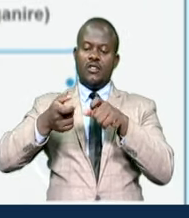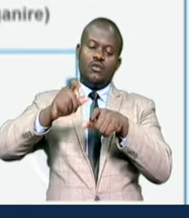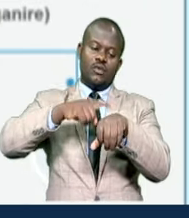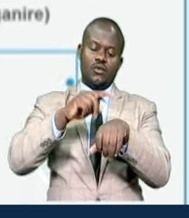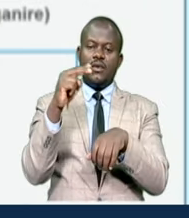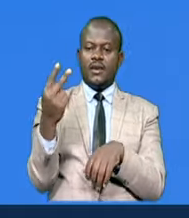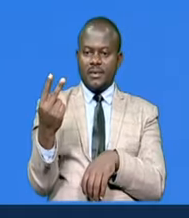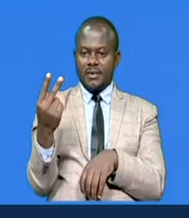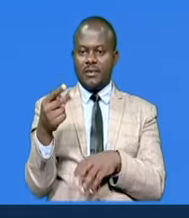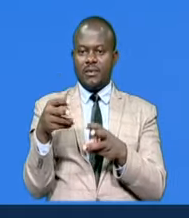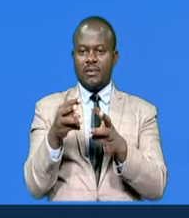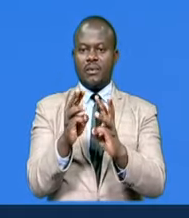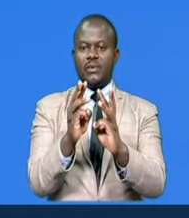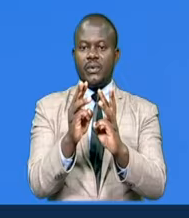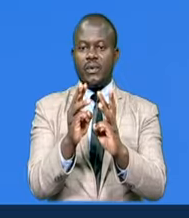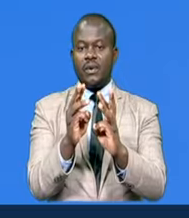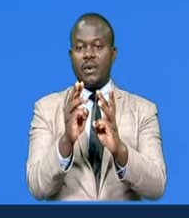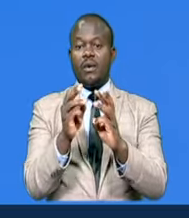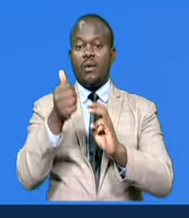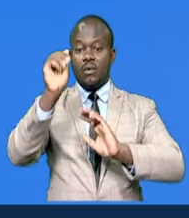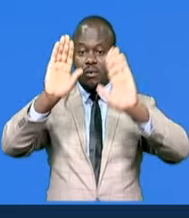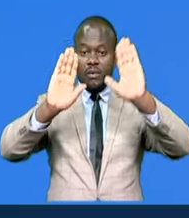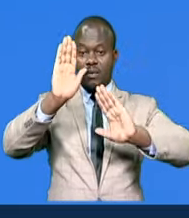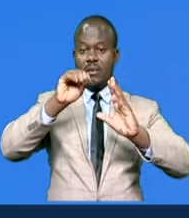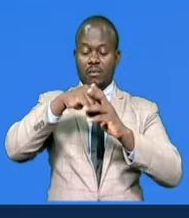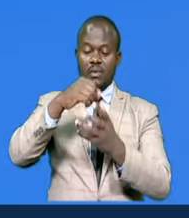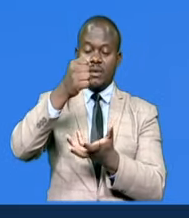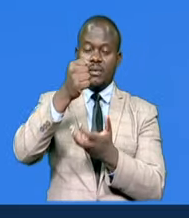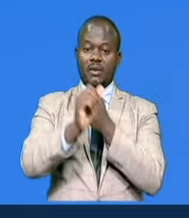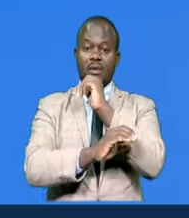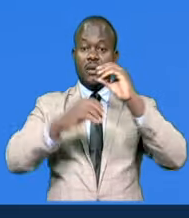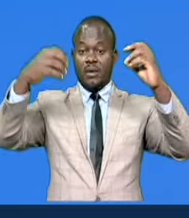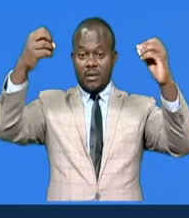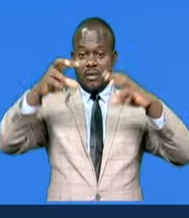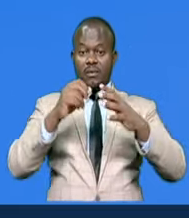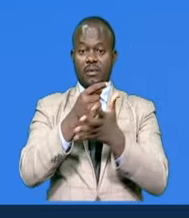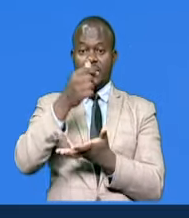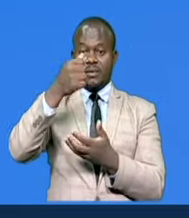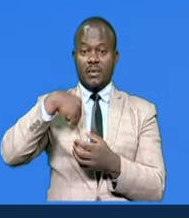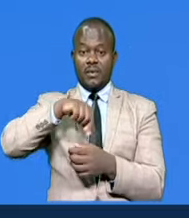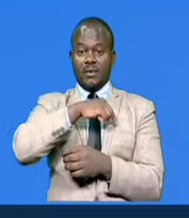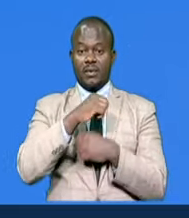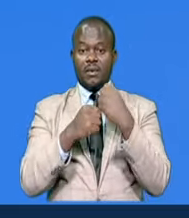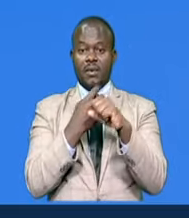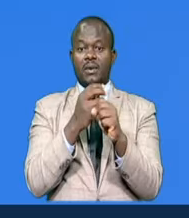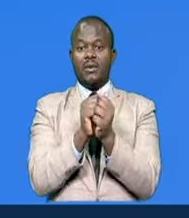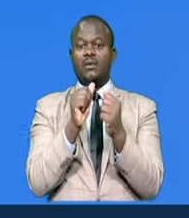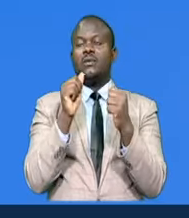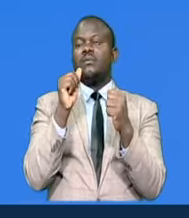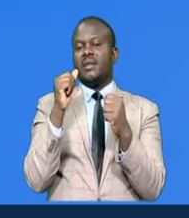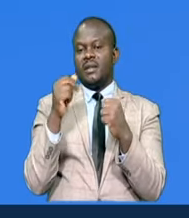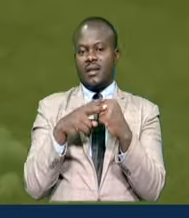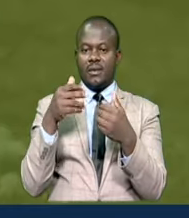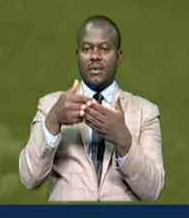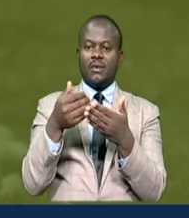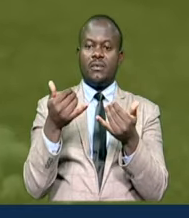ebyiri ku buryo urwo ruhare rwa muri budget y'igihugu rwagaragaye rutuma na budget yacu uvuye muri 2017 kugeza uyu munsi yikubye inshuro